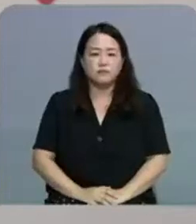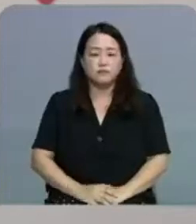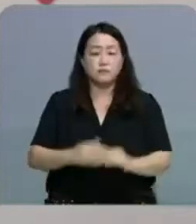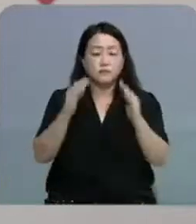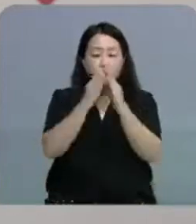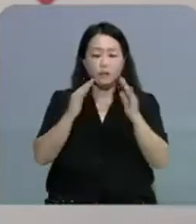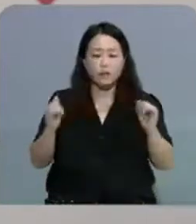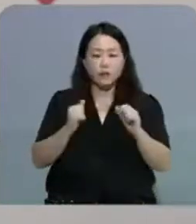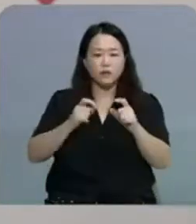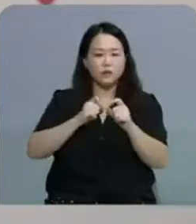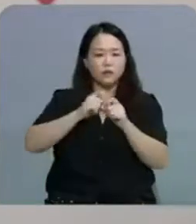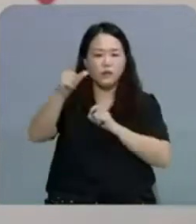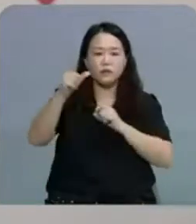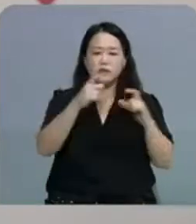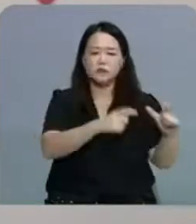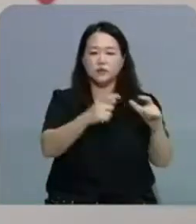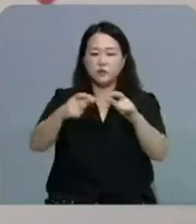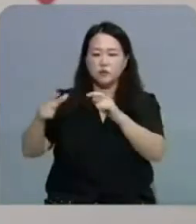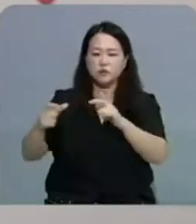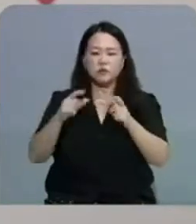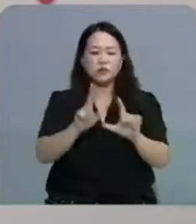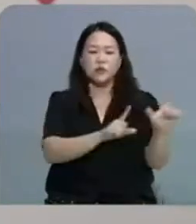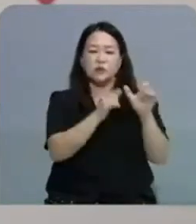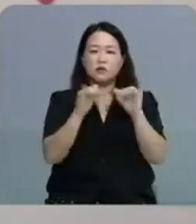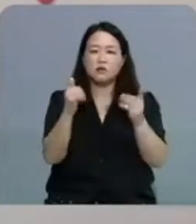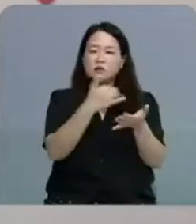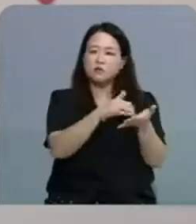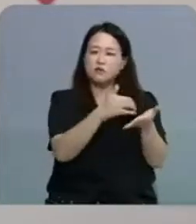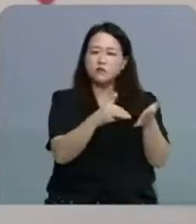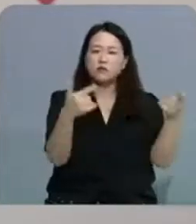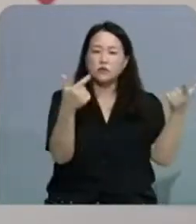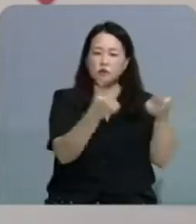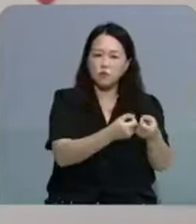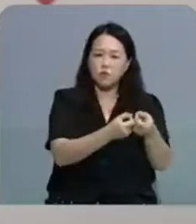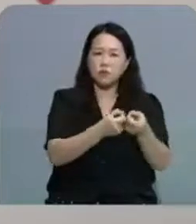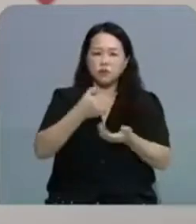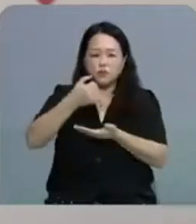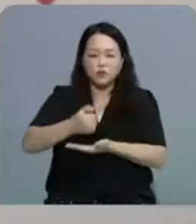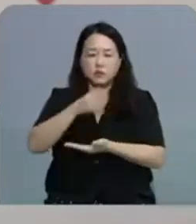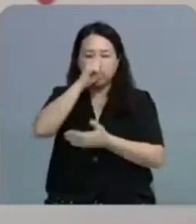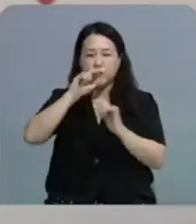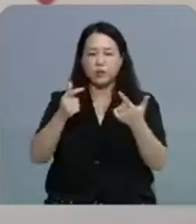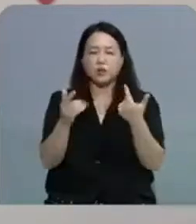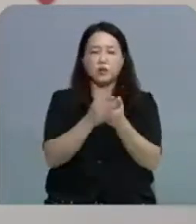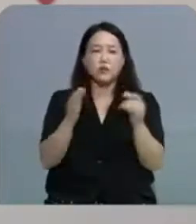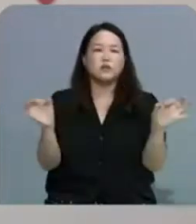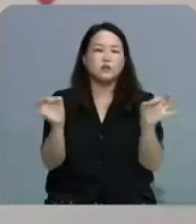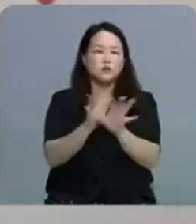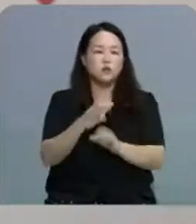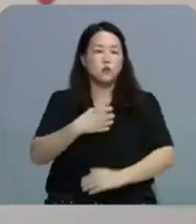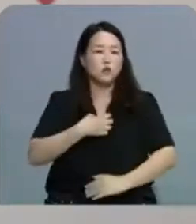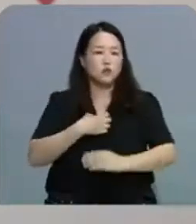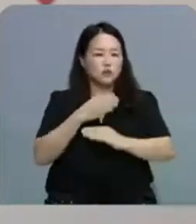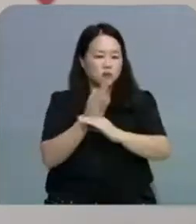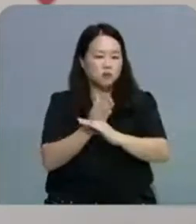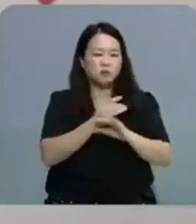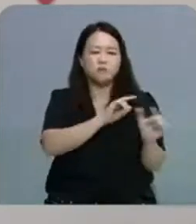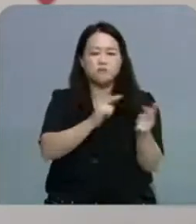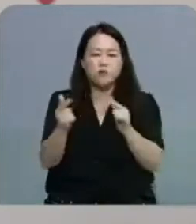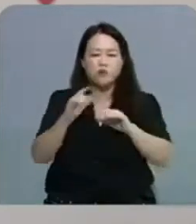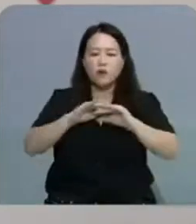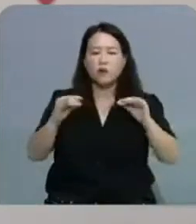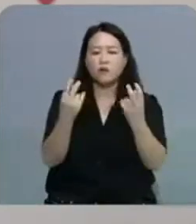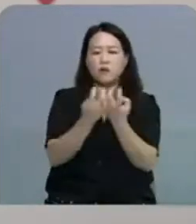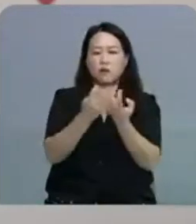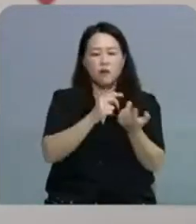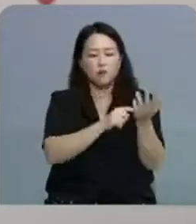전북 대부분 시 군이 인구 감소와 열악한 재정 등으로 소멸 위기를 맞고 있습니다 다양한 자구책 이 제시되고 있지만 효과는